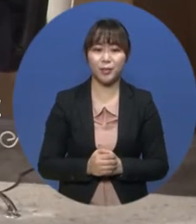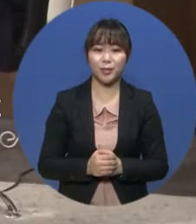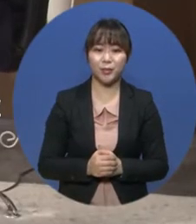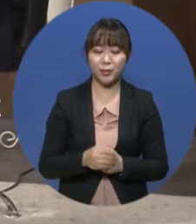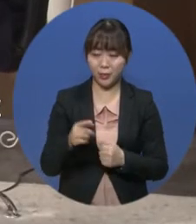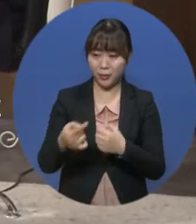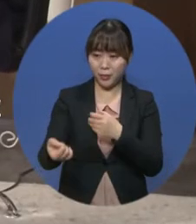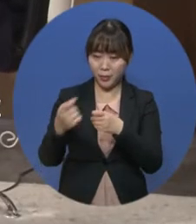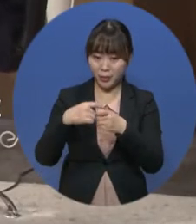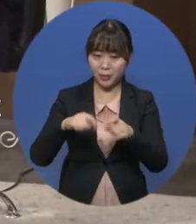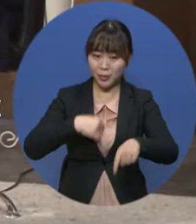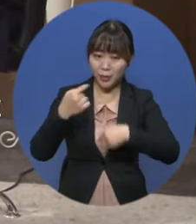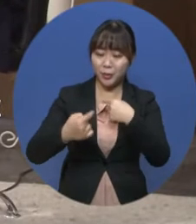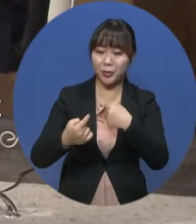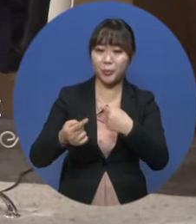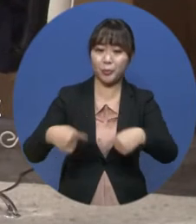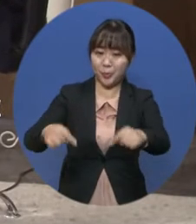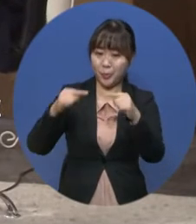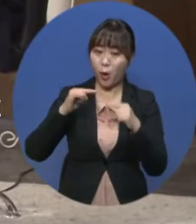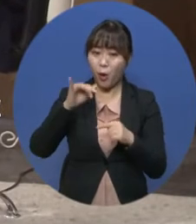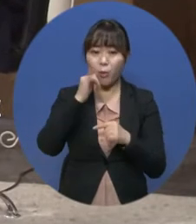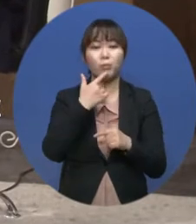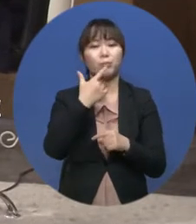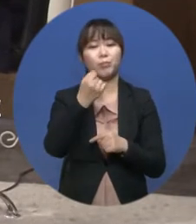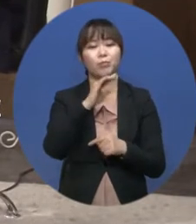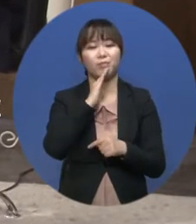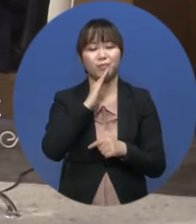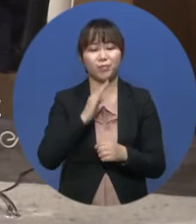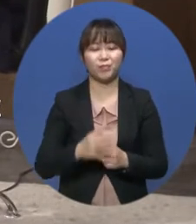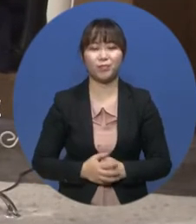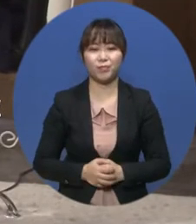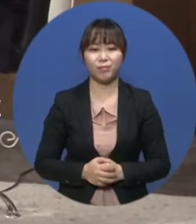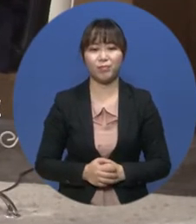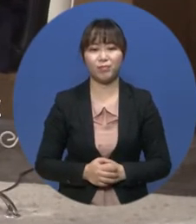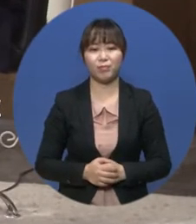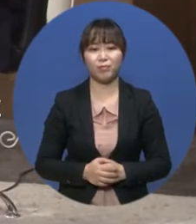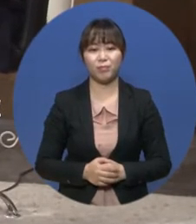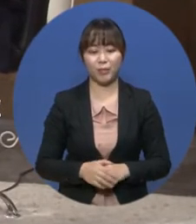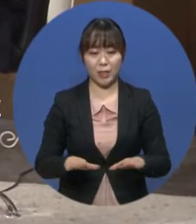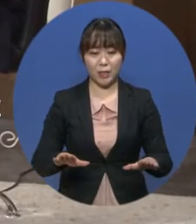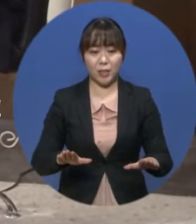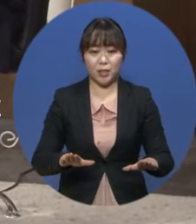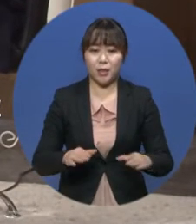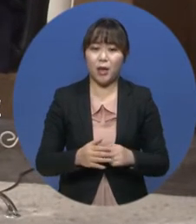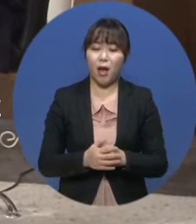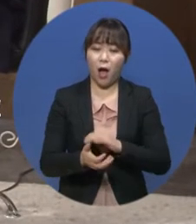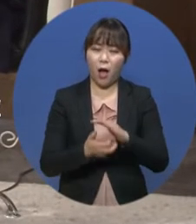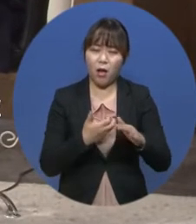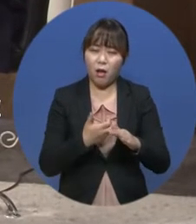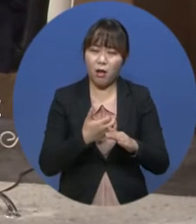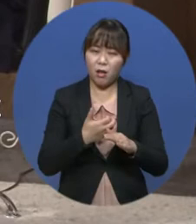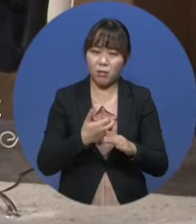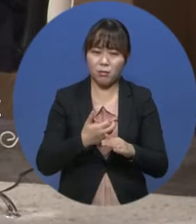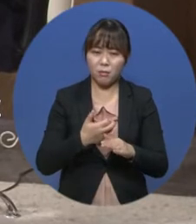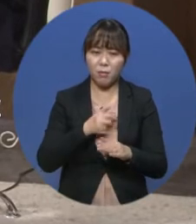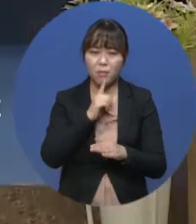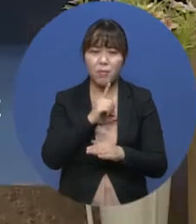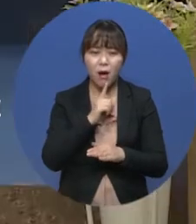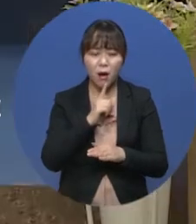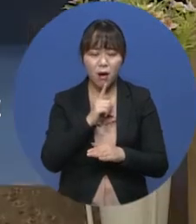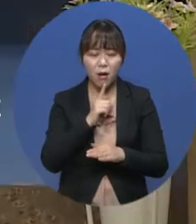해주시는 거예요 자발적으로 잡을 조 무좀이나 아 지금 현재 제가 아까 는